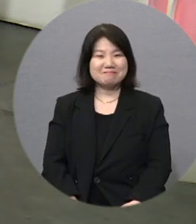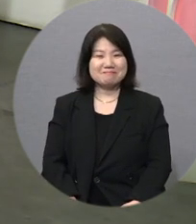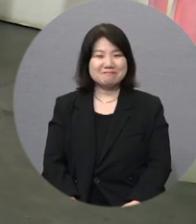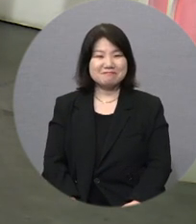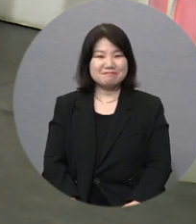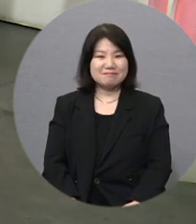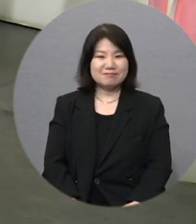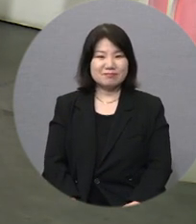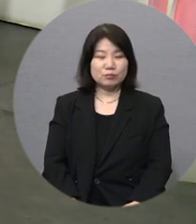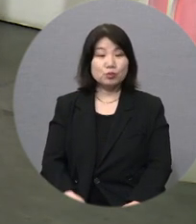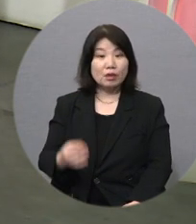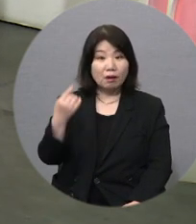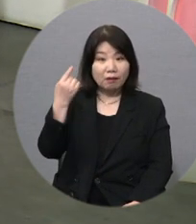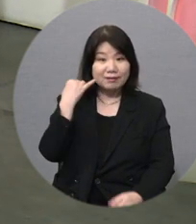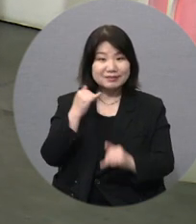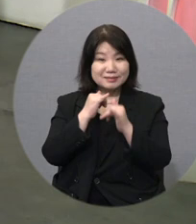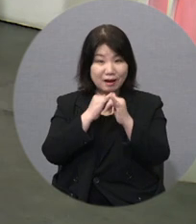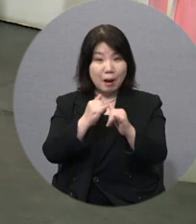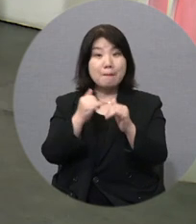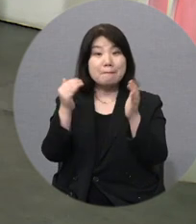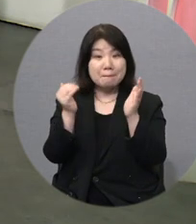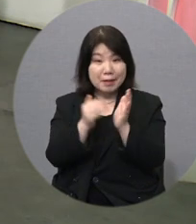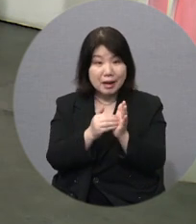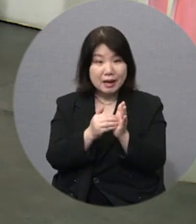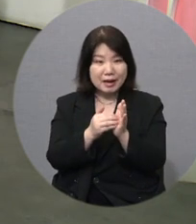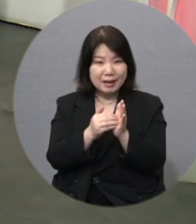예 어제 상을